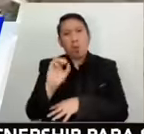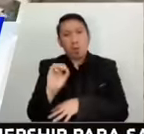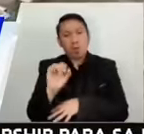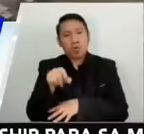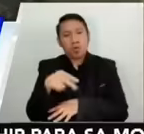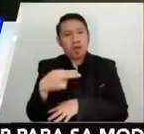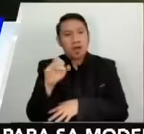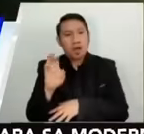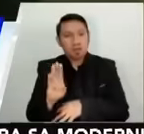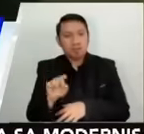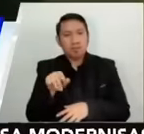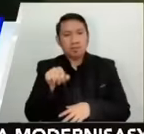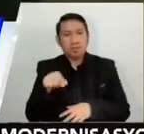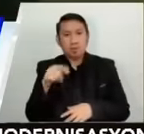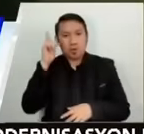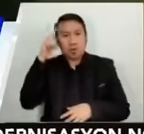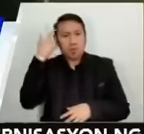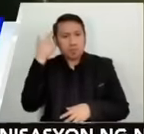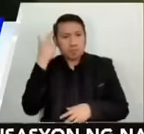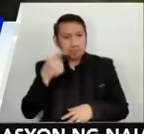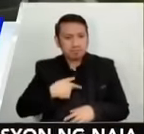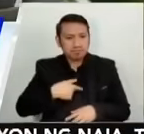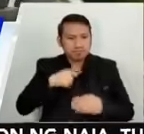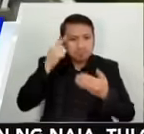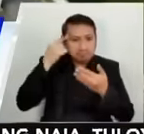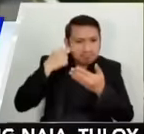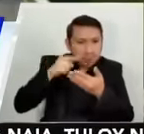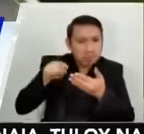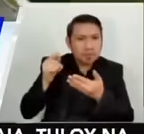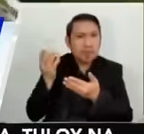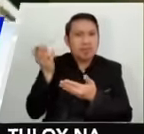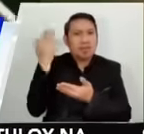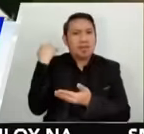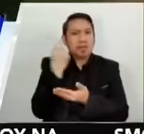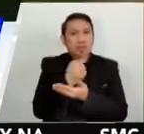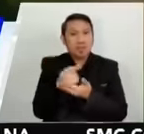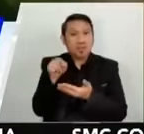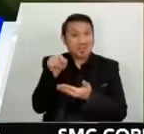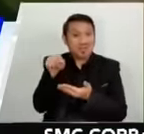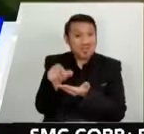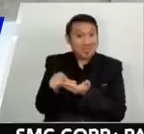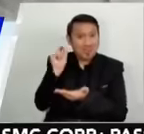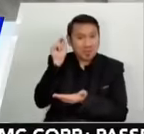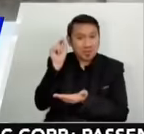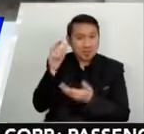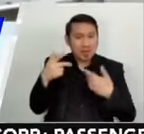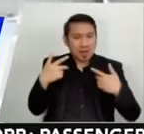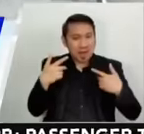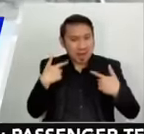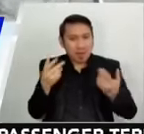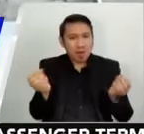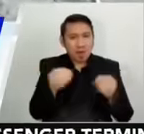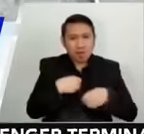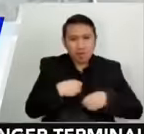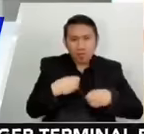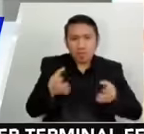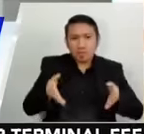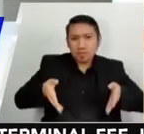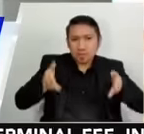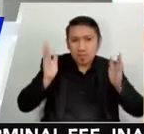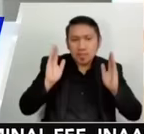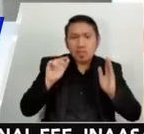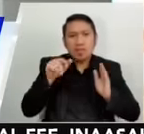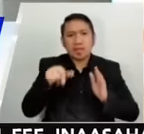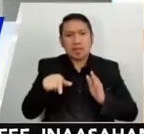pamahalaan sa bamban Tarlac noong isang linggo may office buildings at dormitories meron pang dalawang basketball court at